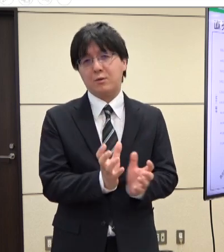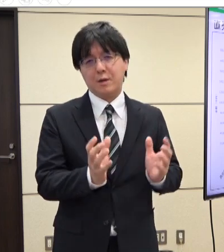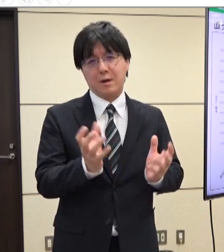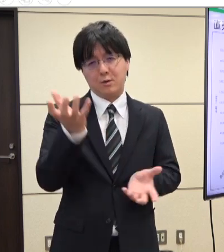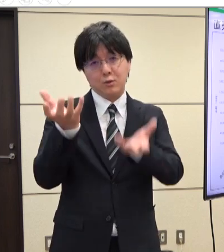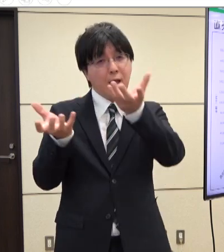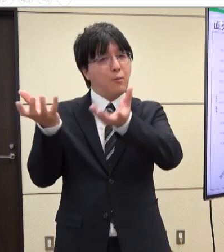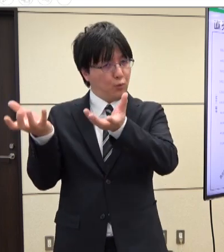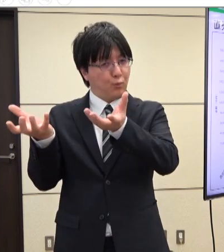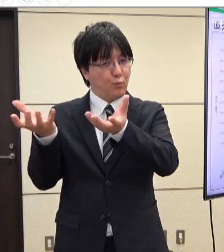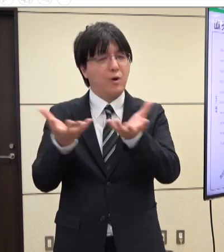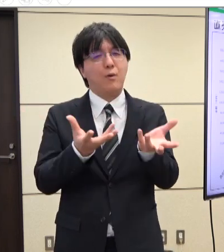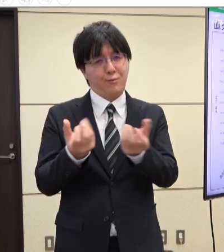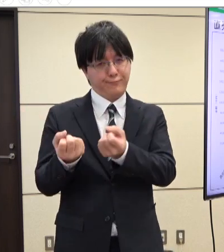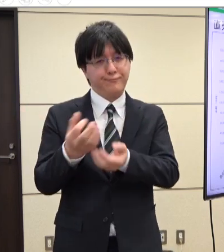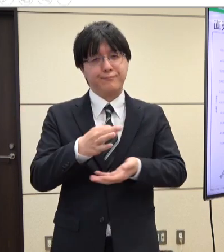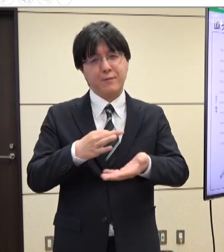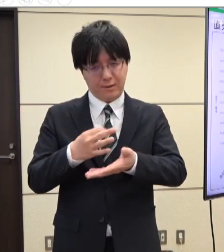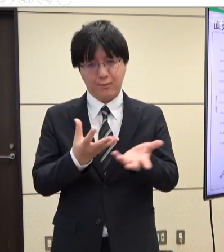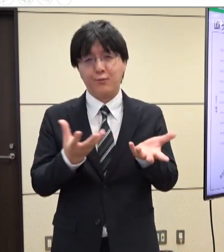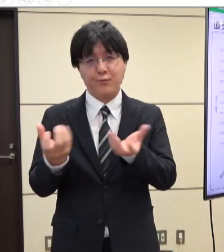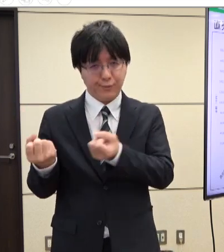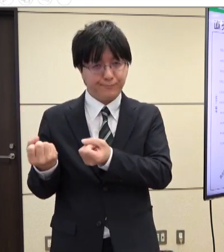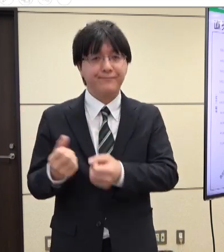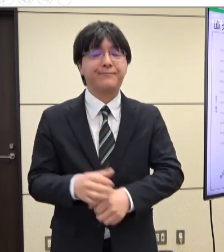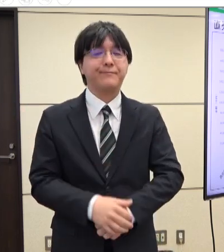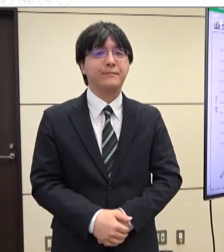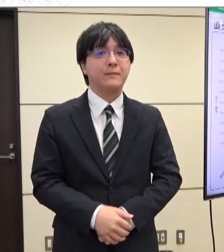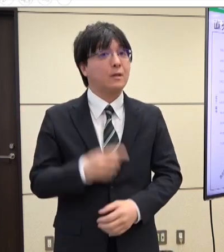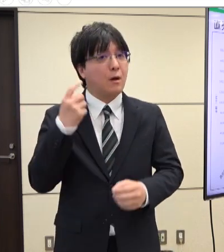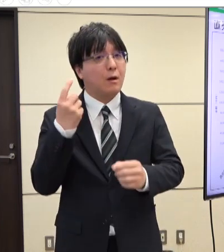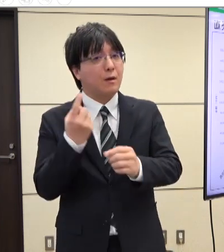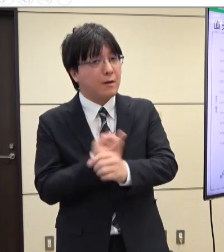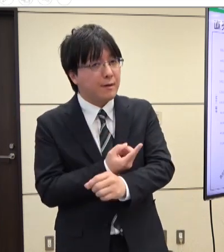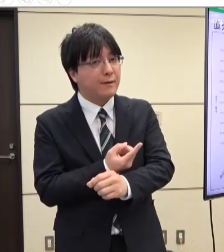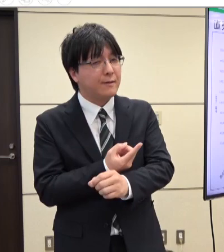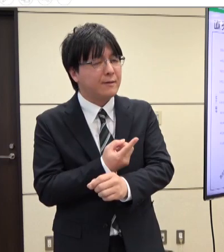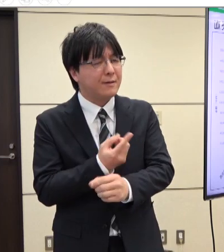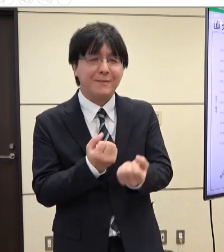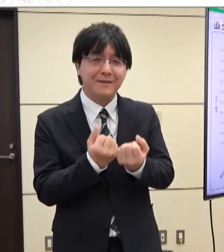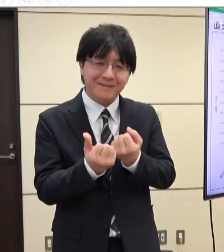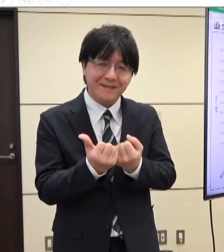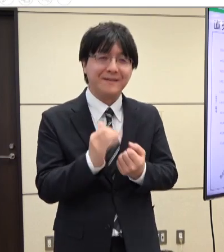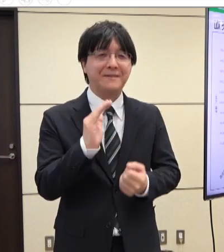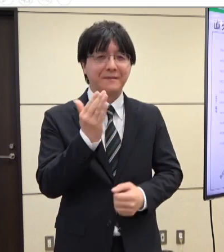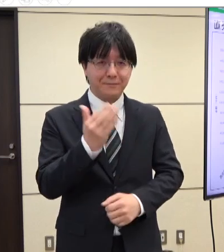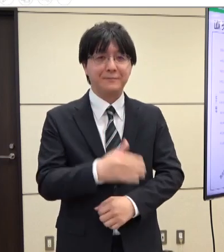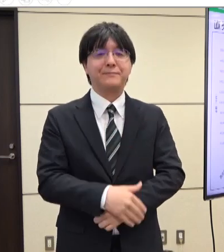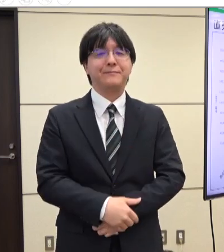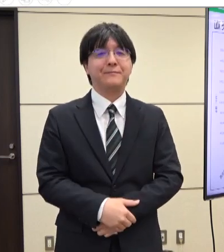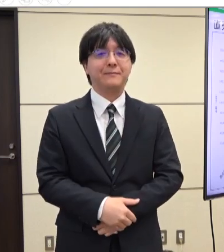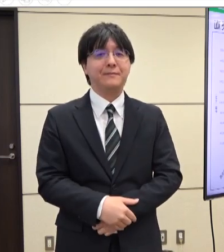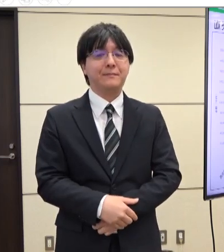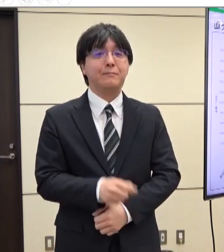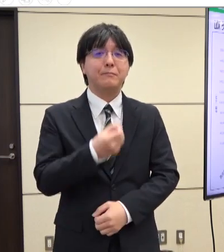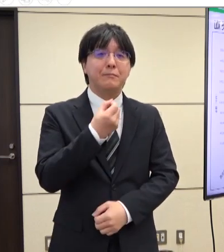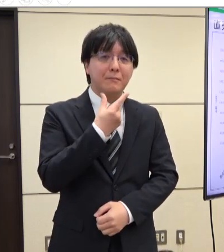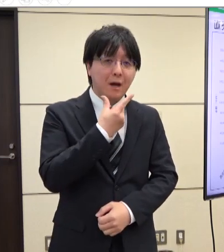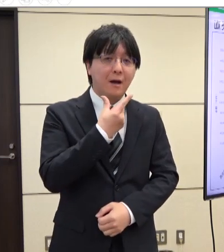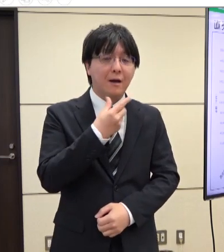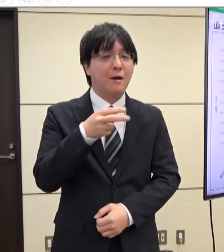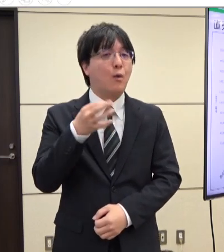でありまして、それから意外にもですね、意外にもといって失礼なんですけども、このパン、菓子、アイス